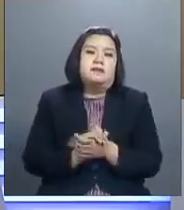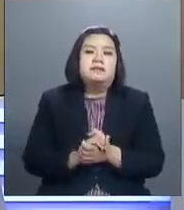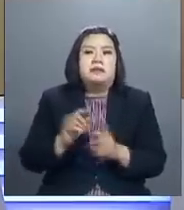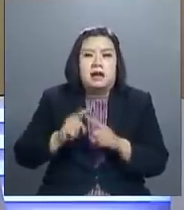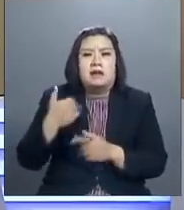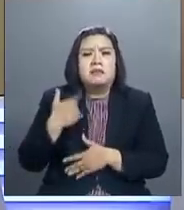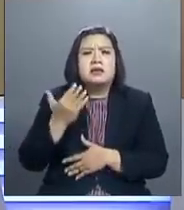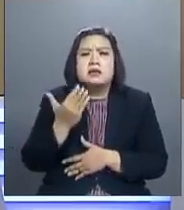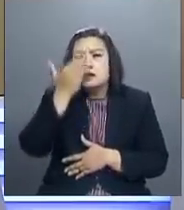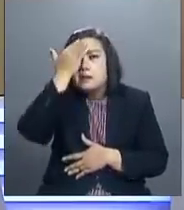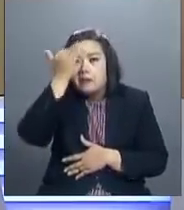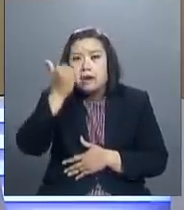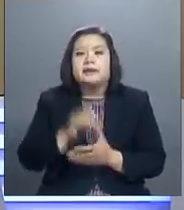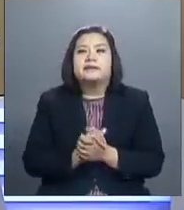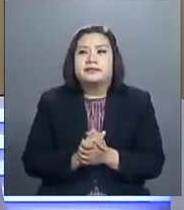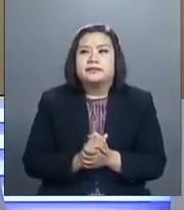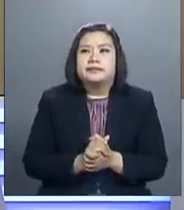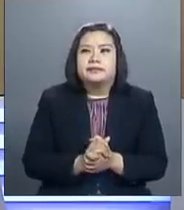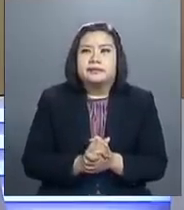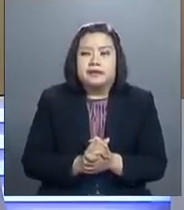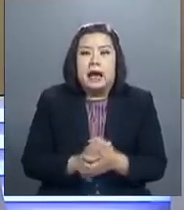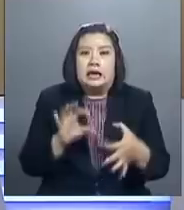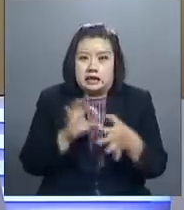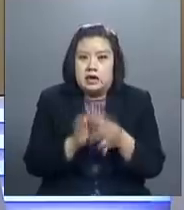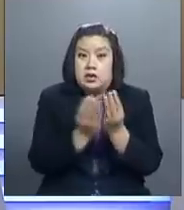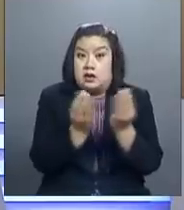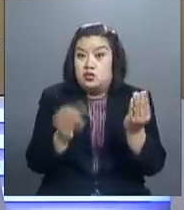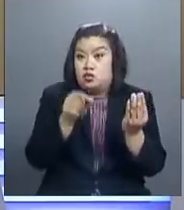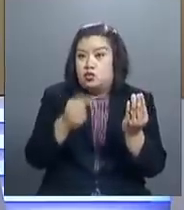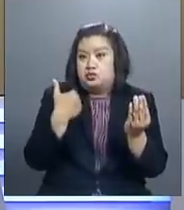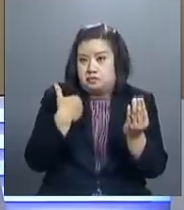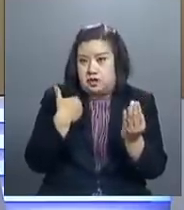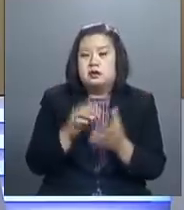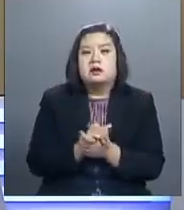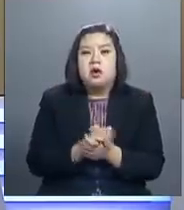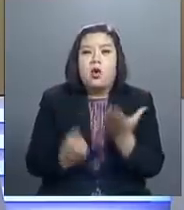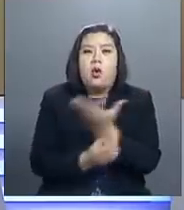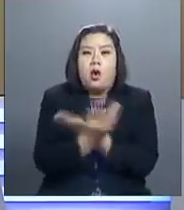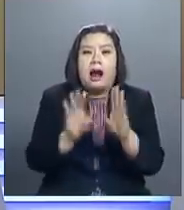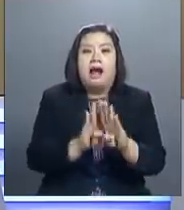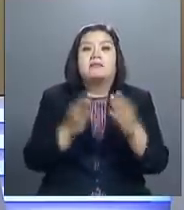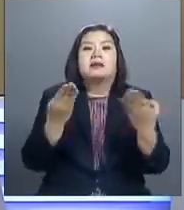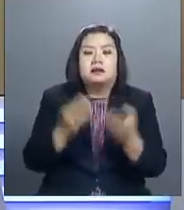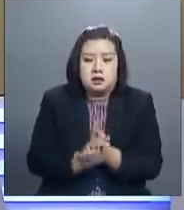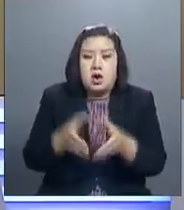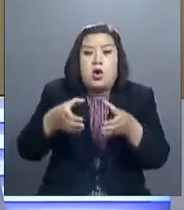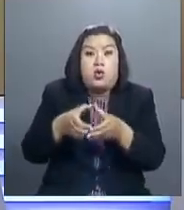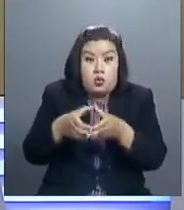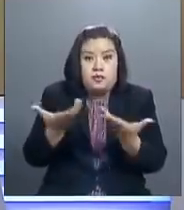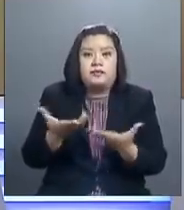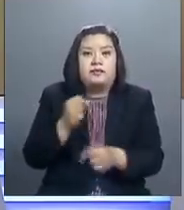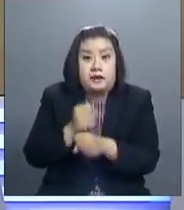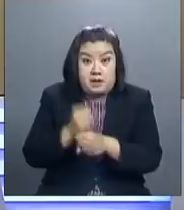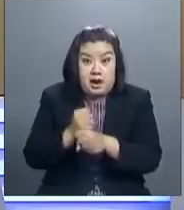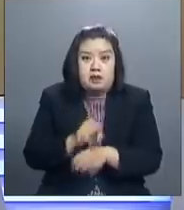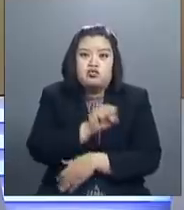ค่ะนั่นก็คือศพช่องของรัฐธรรมนูญที่เปิดโอกาสไว้นะคะเปิดโอกาสให้พรรคเล็กและพรรคขนาดกลางเข้าม